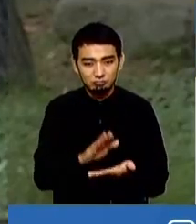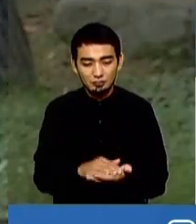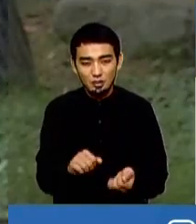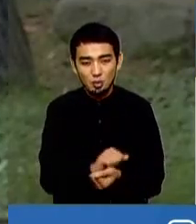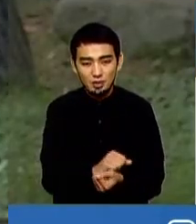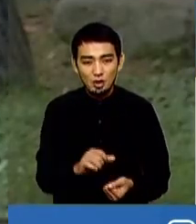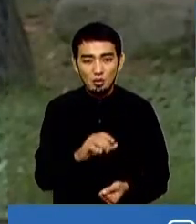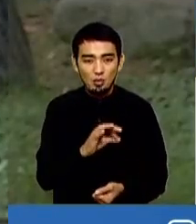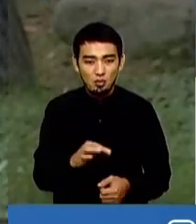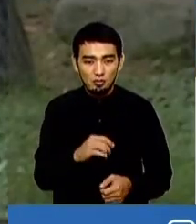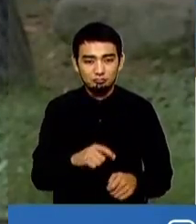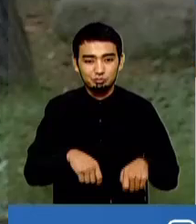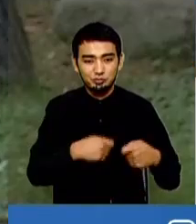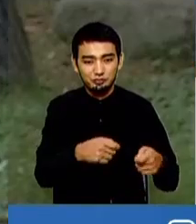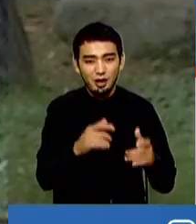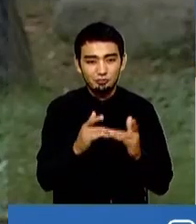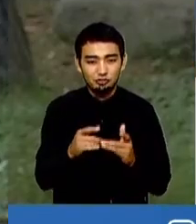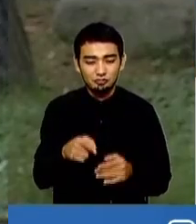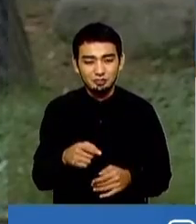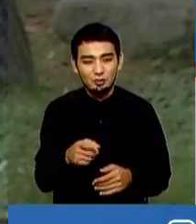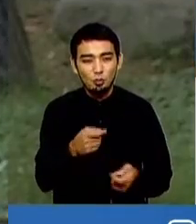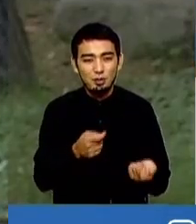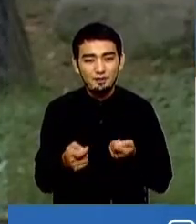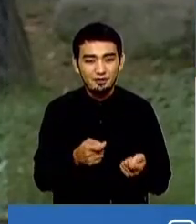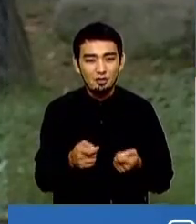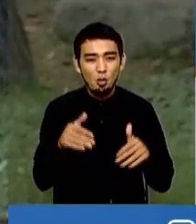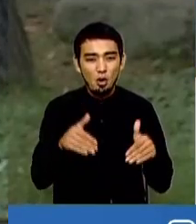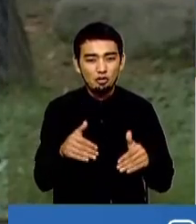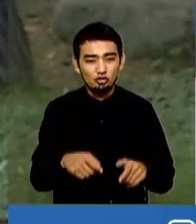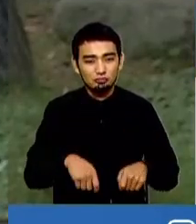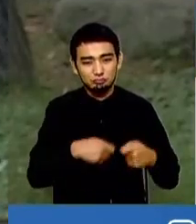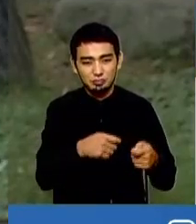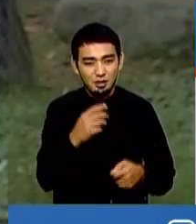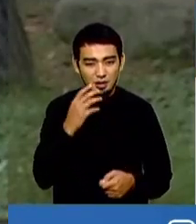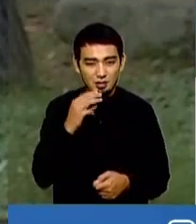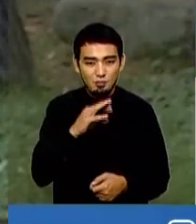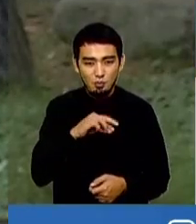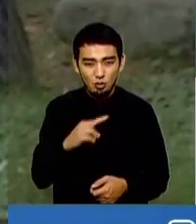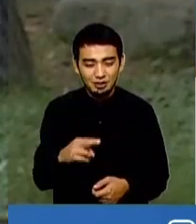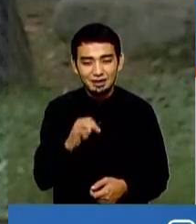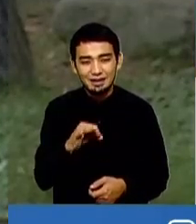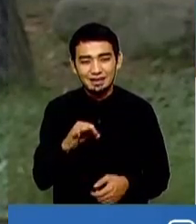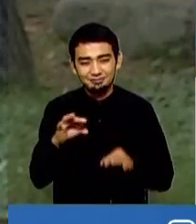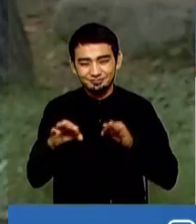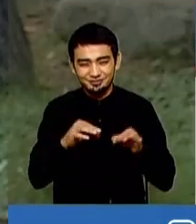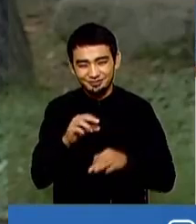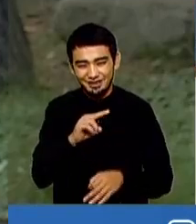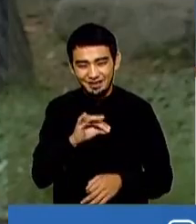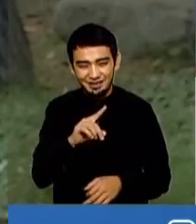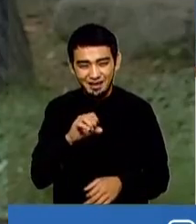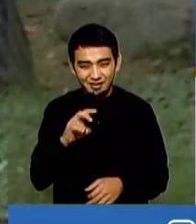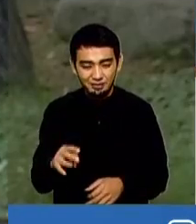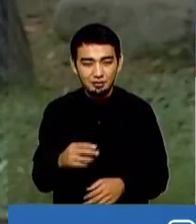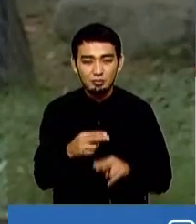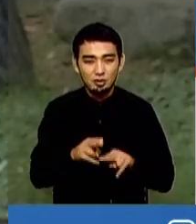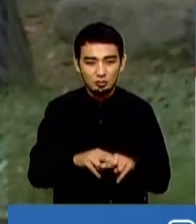передаче данного общежития в управление колледжа моды и дизайна. Тем самым мы